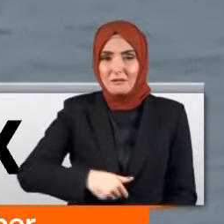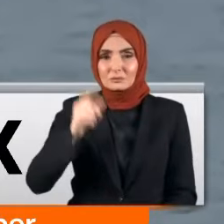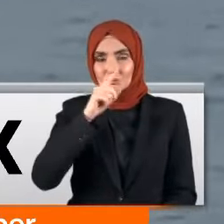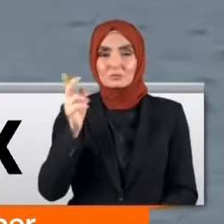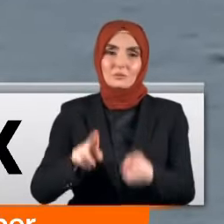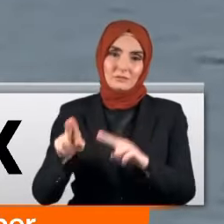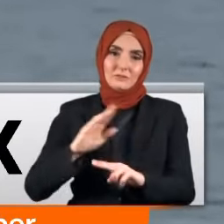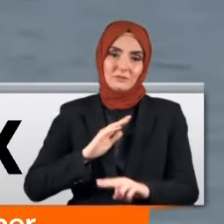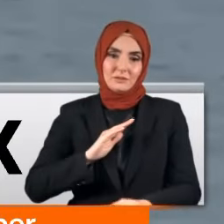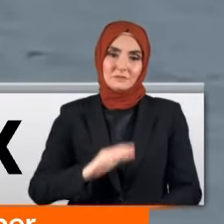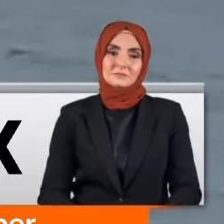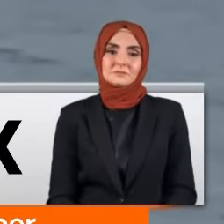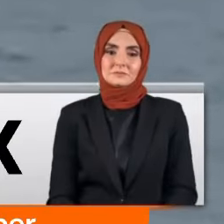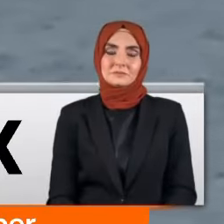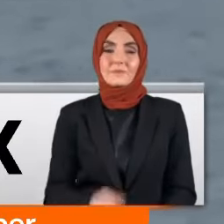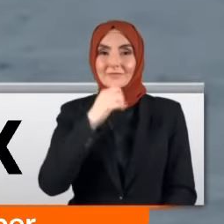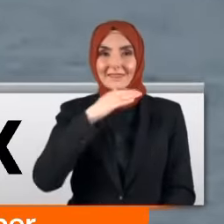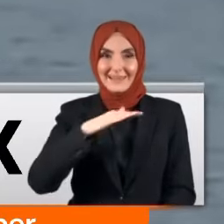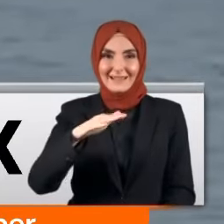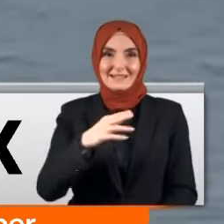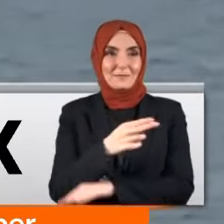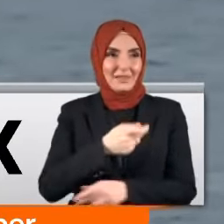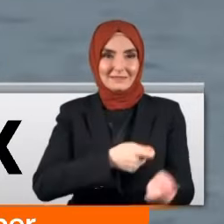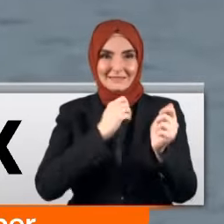isteyenlerin karşısına yine işgal ordusu çıkıyor.